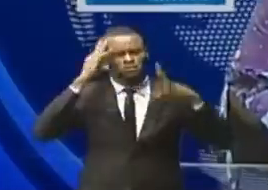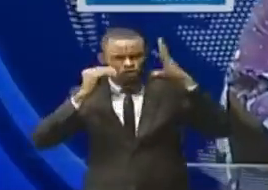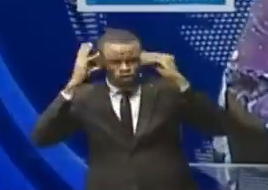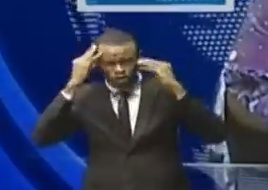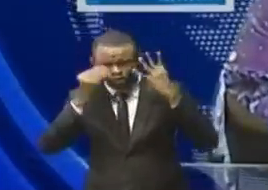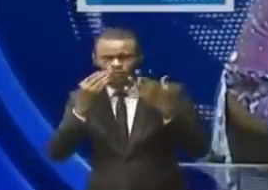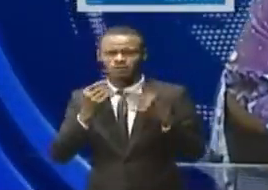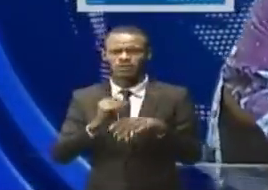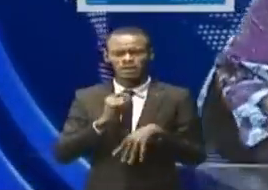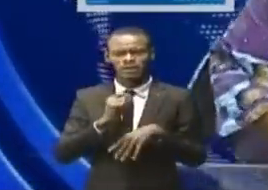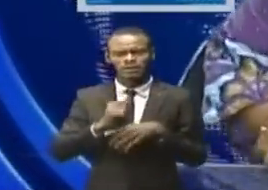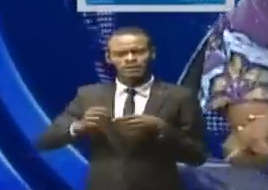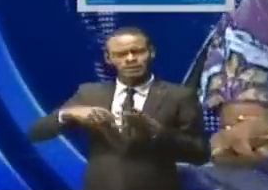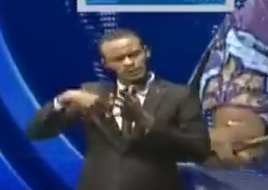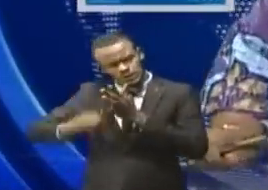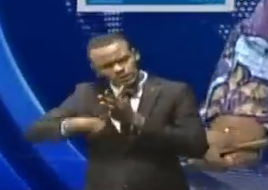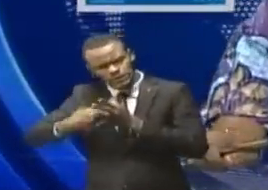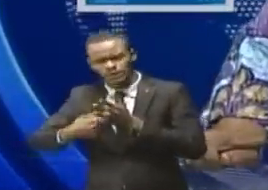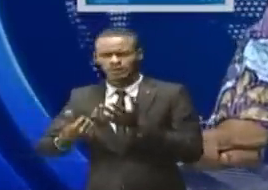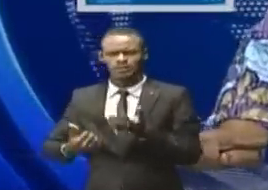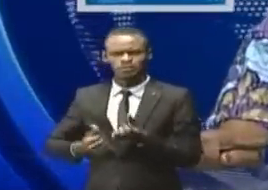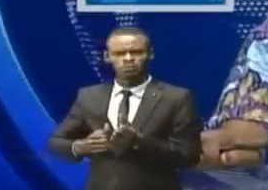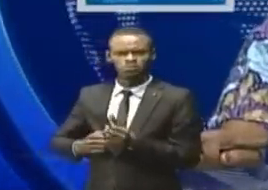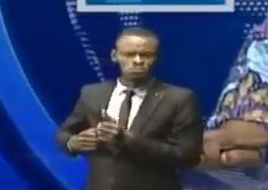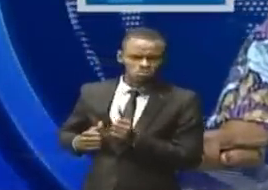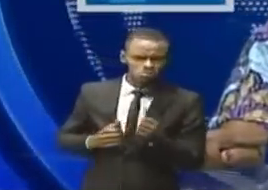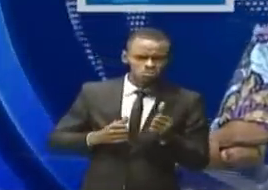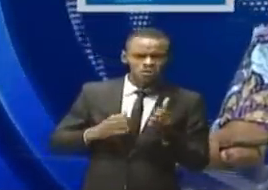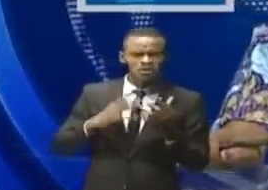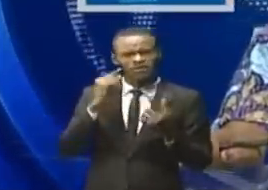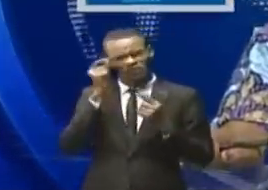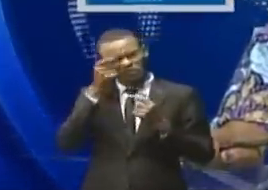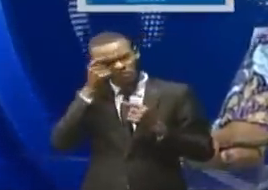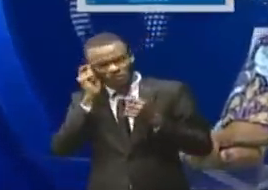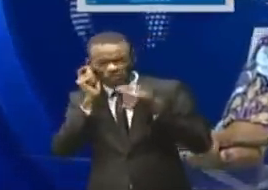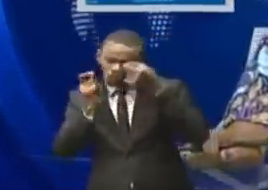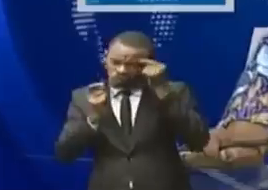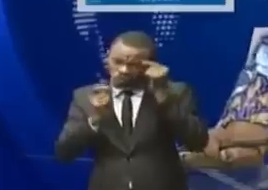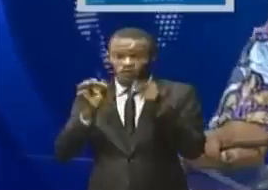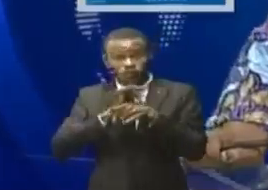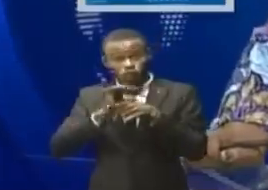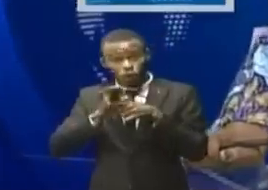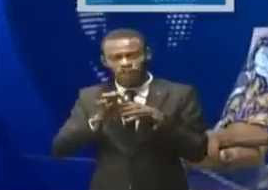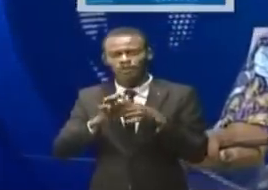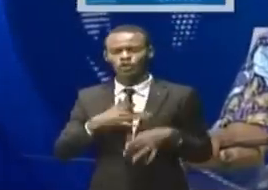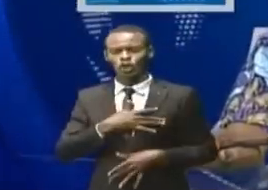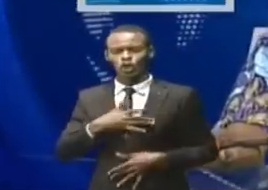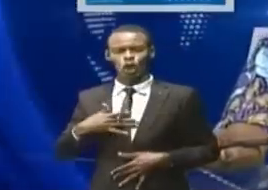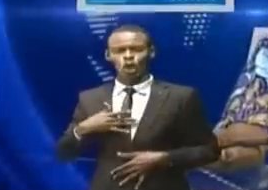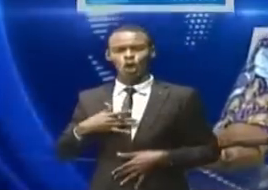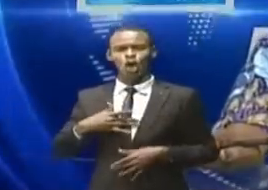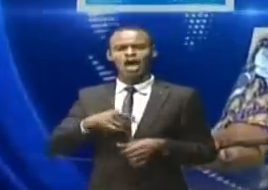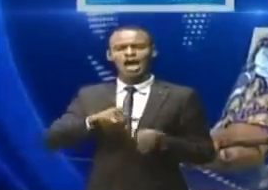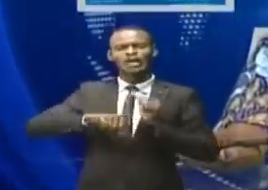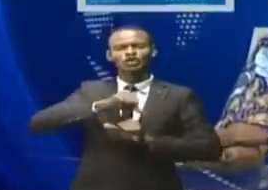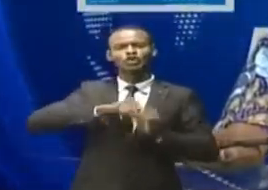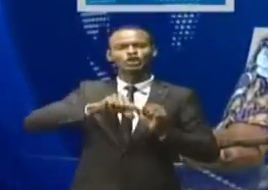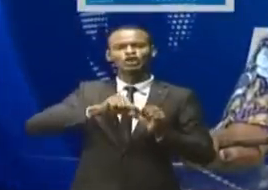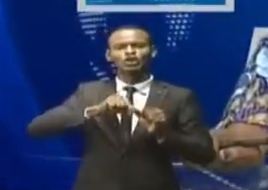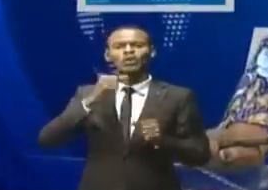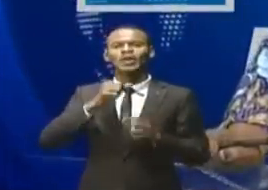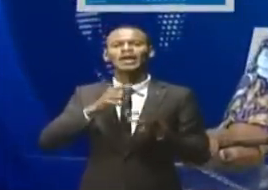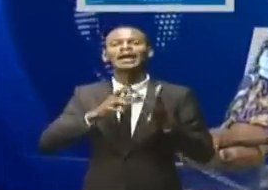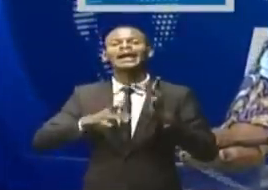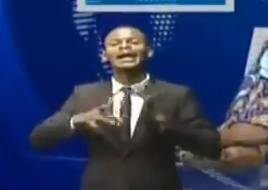et secrétariat. La fondation, grâce à ma mère de Madame Julie Suélé, a procédé également à la remise des kits des métiers à